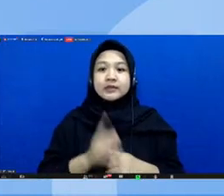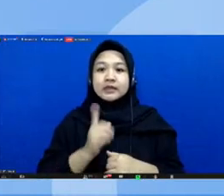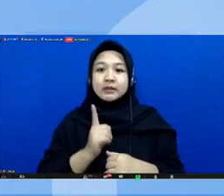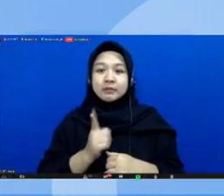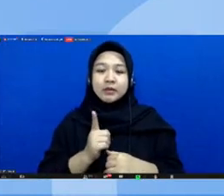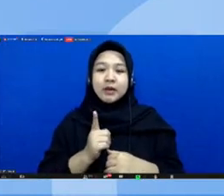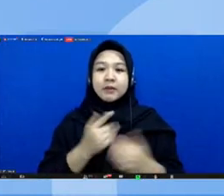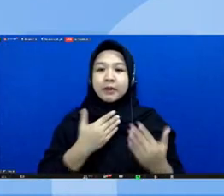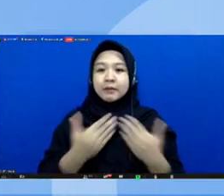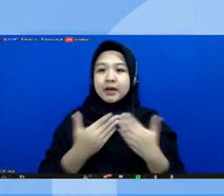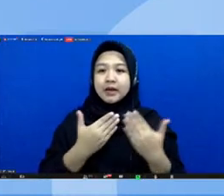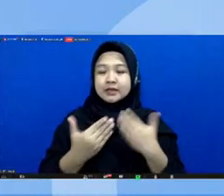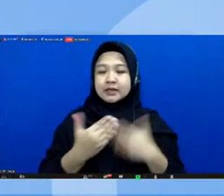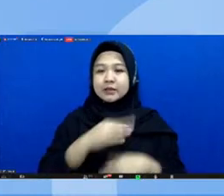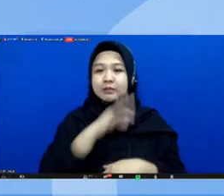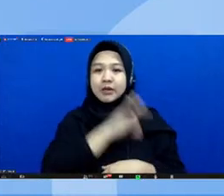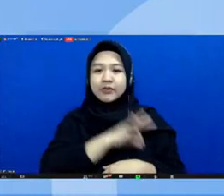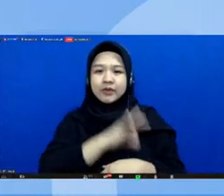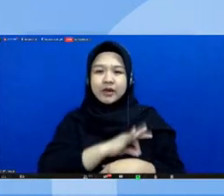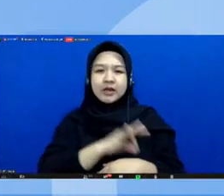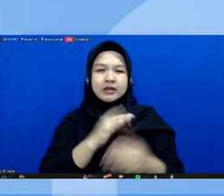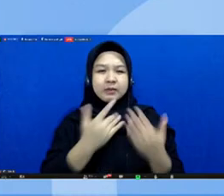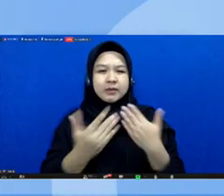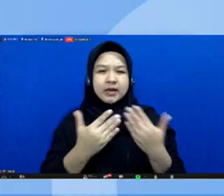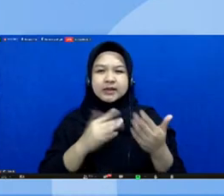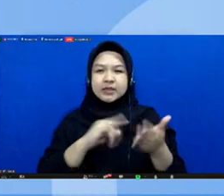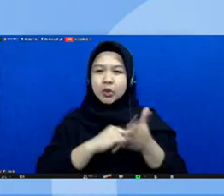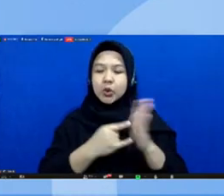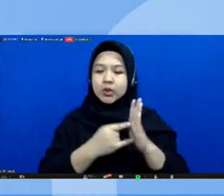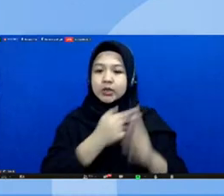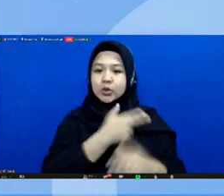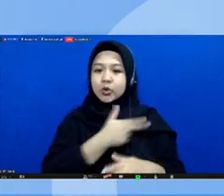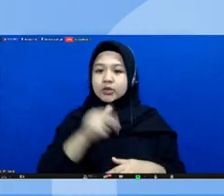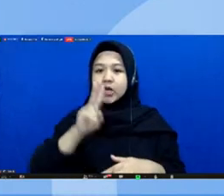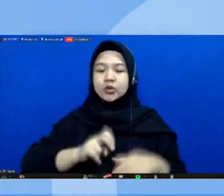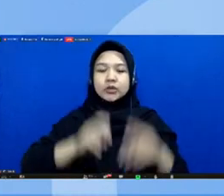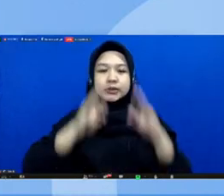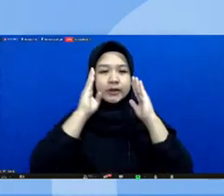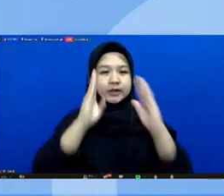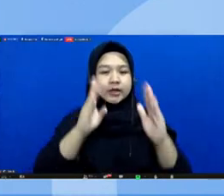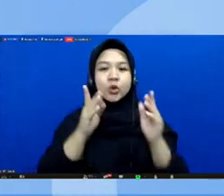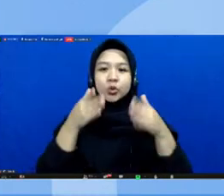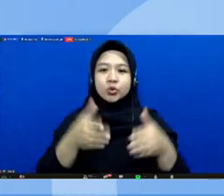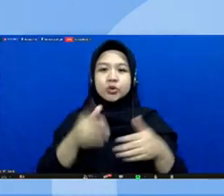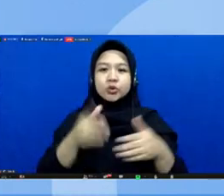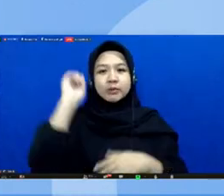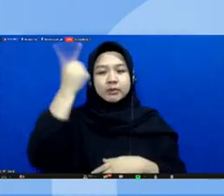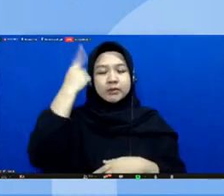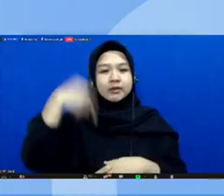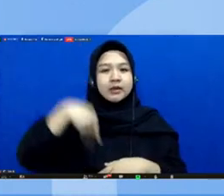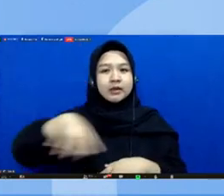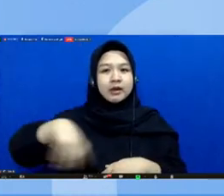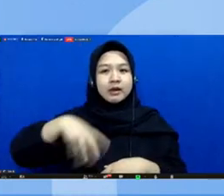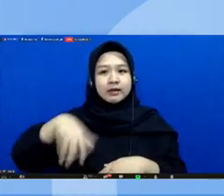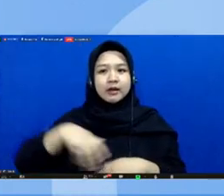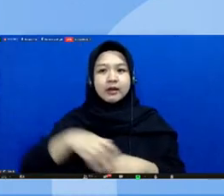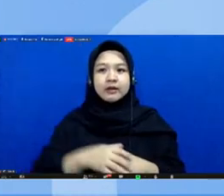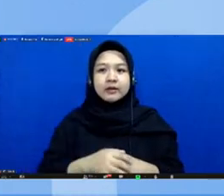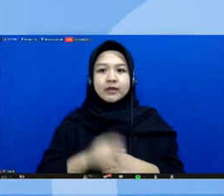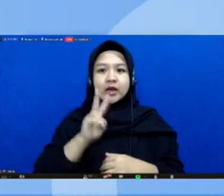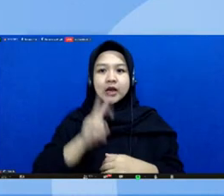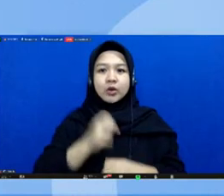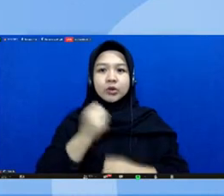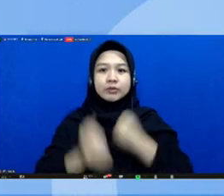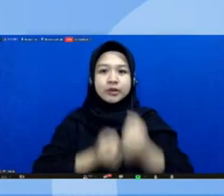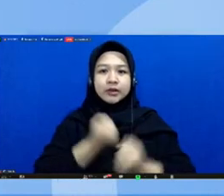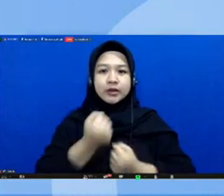bahwa infrastruktur di setiap wilayah di Indonesia ini juga harus menjadi perhatian bersama, khususnya ini Pemda yang harus benar-benar bergerak ya. Nah,